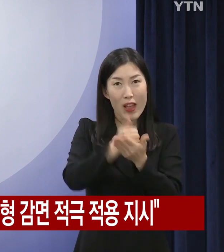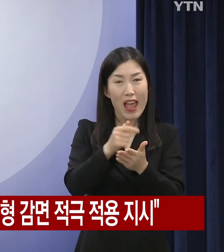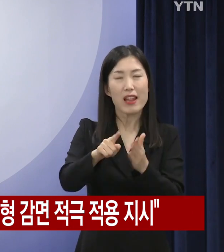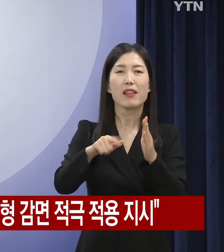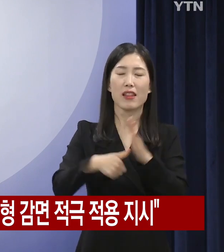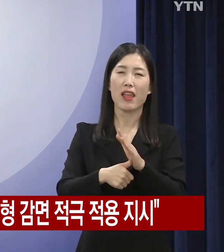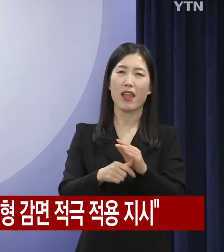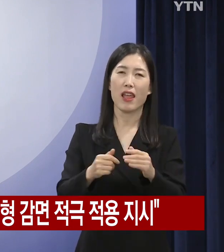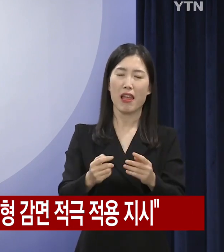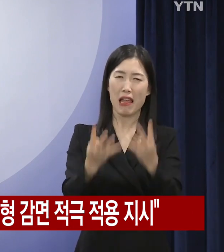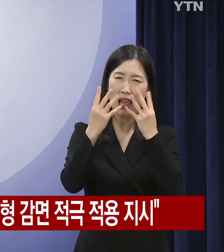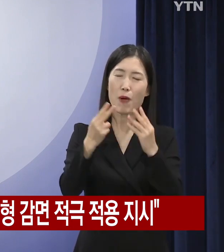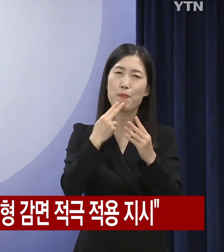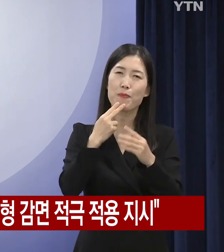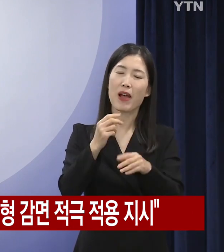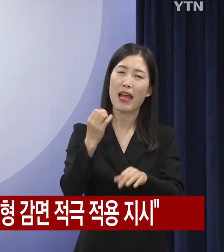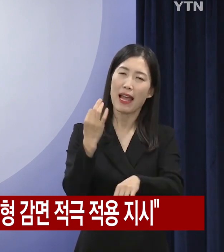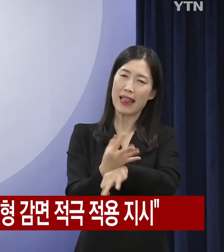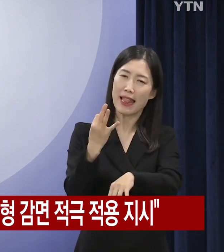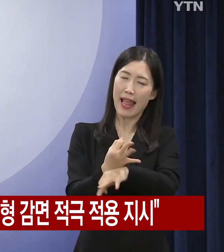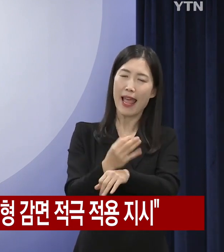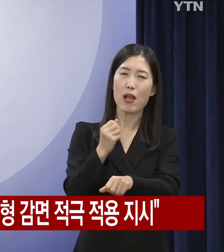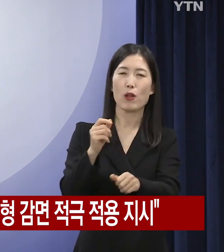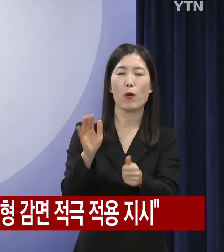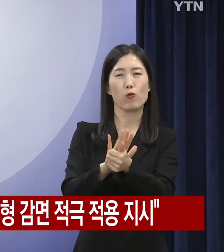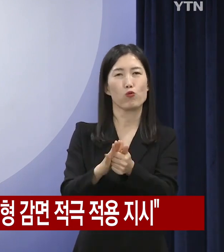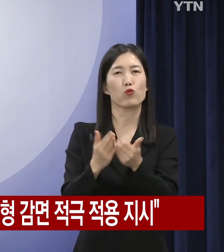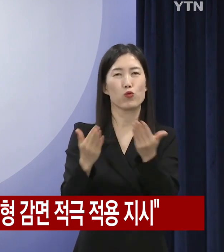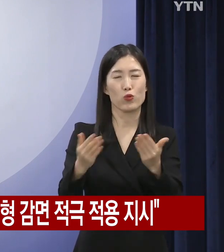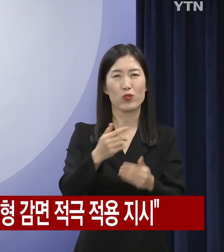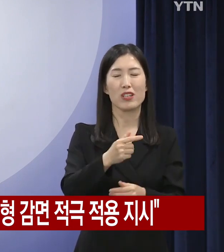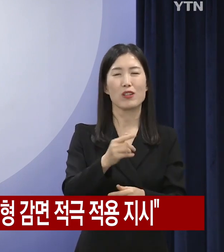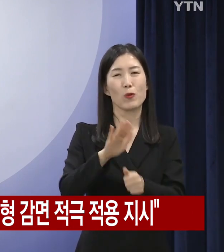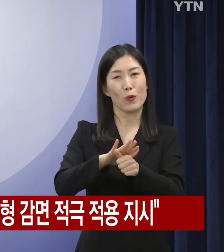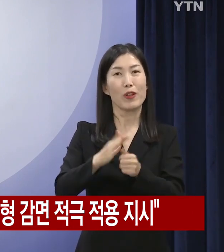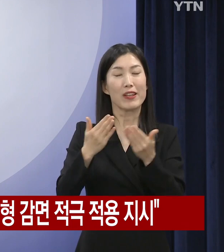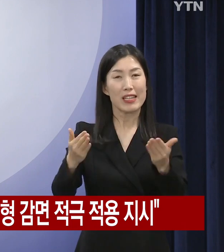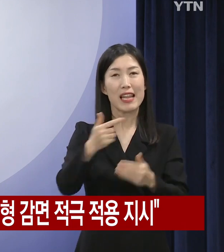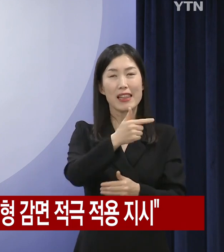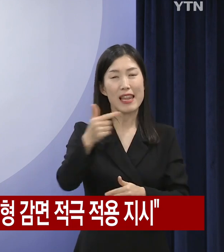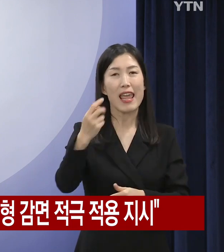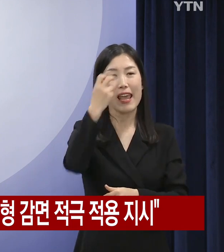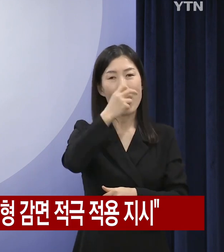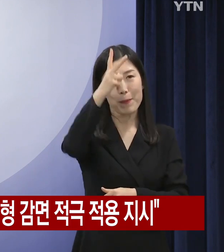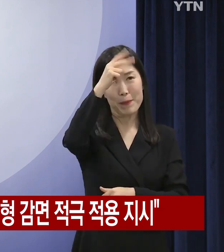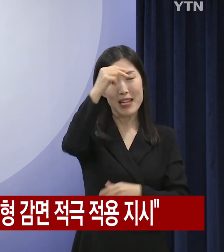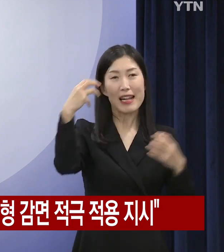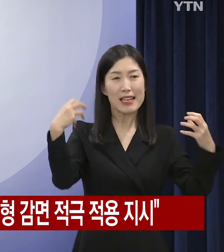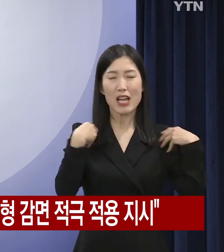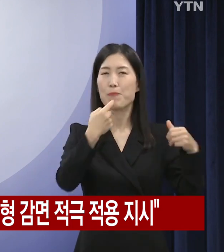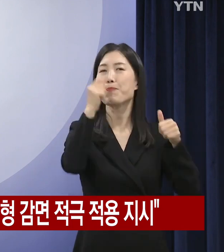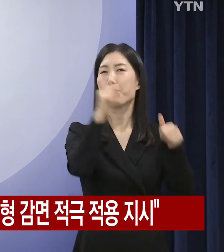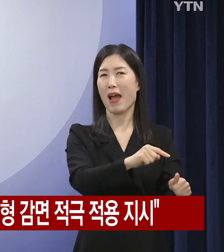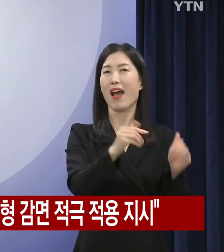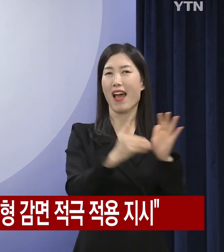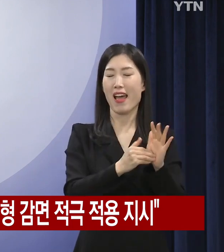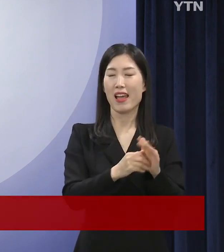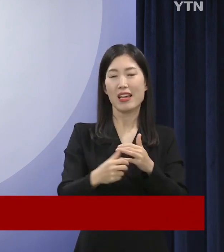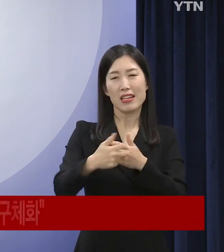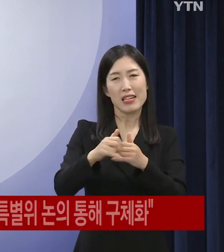것을 대검찰청에 지시했습니다. 정부는 의료개혁을 신속하게